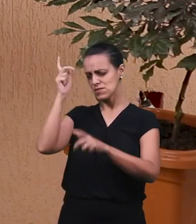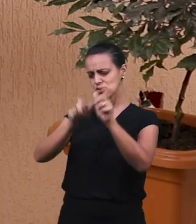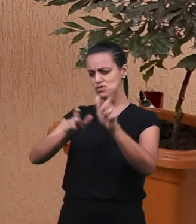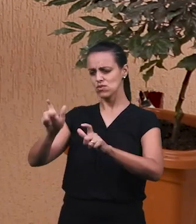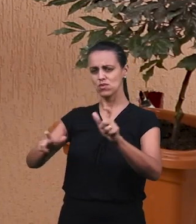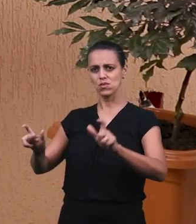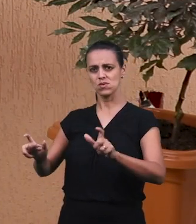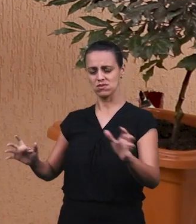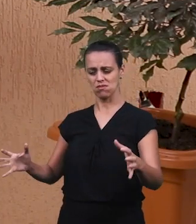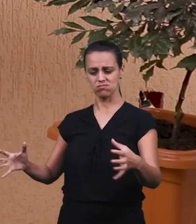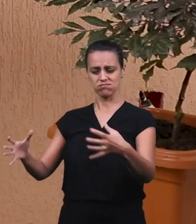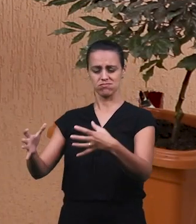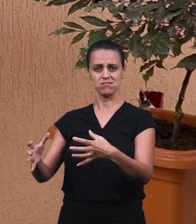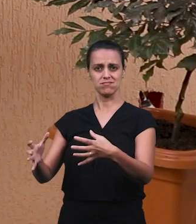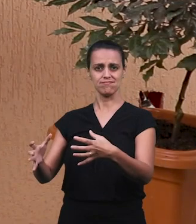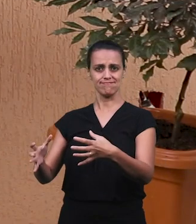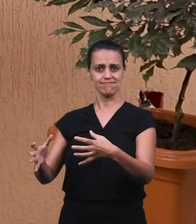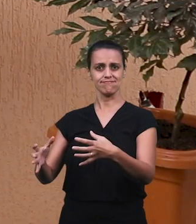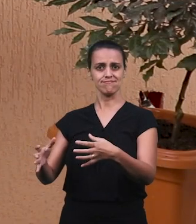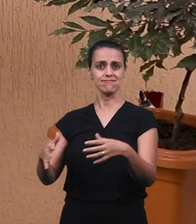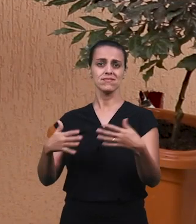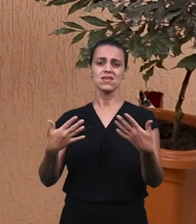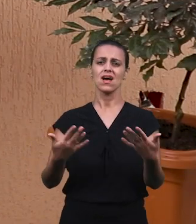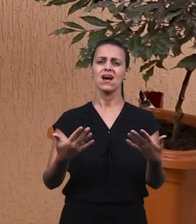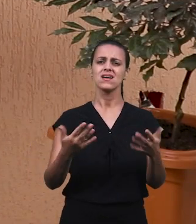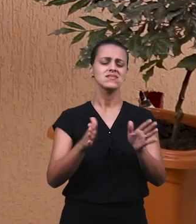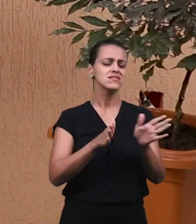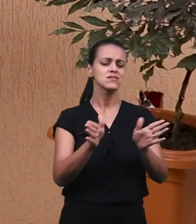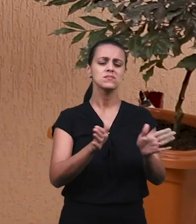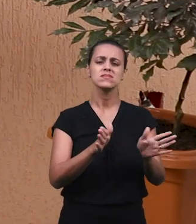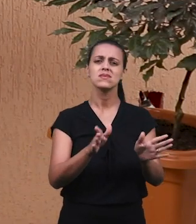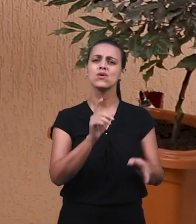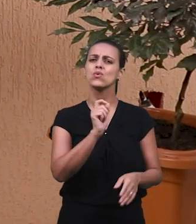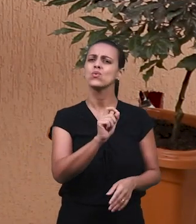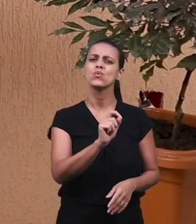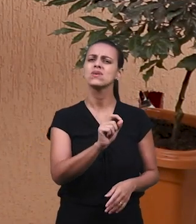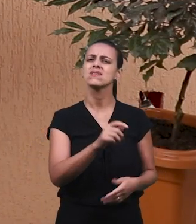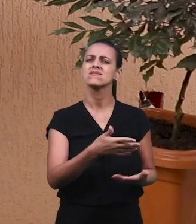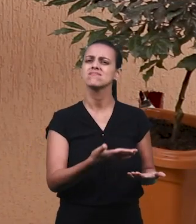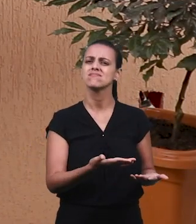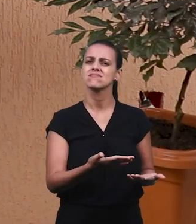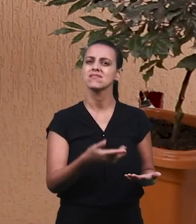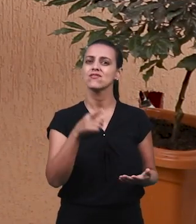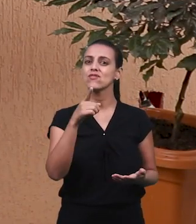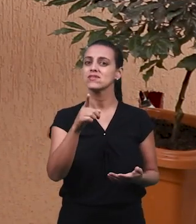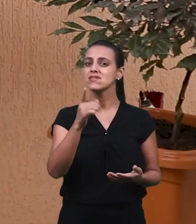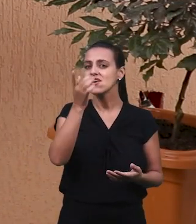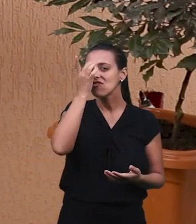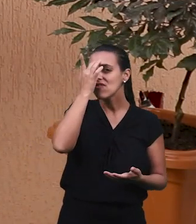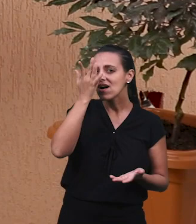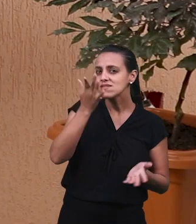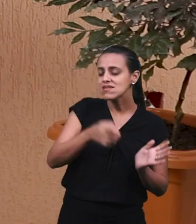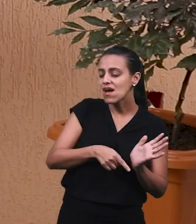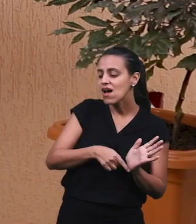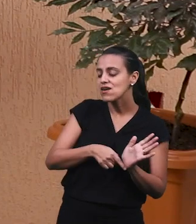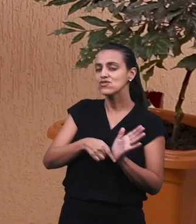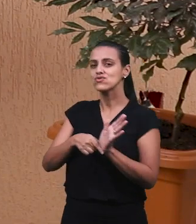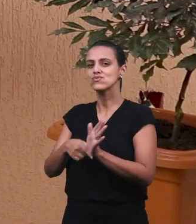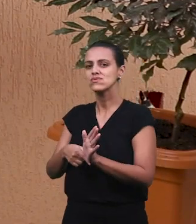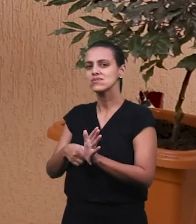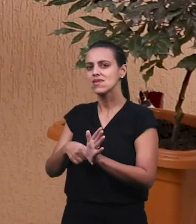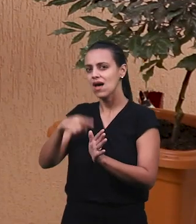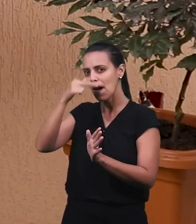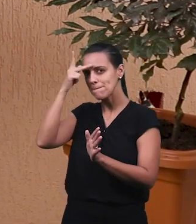Et l'accessibilité, qu'est-ce que c'est donc? C'est le fait de simplifier